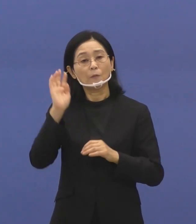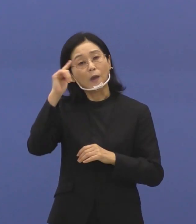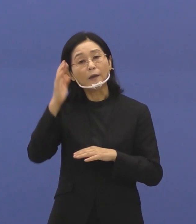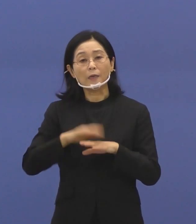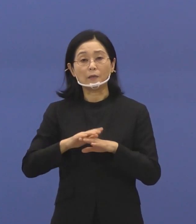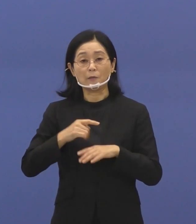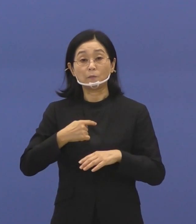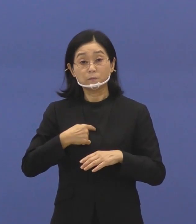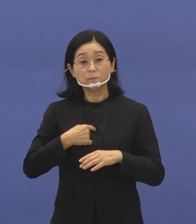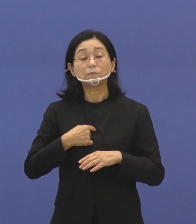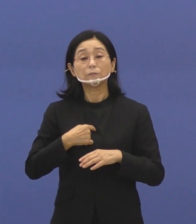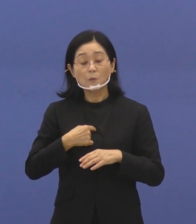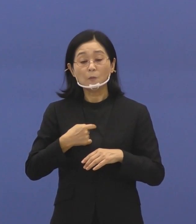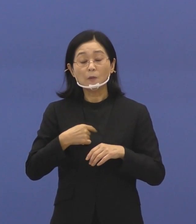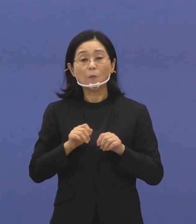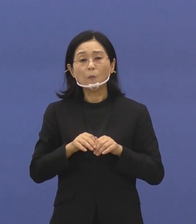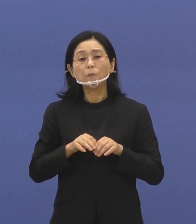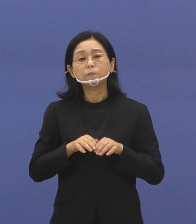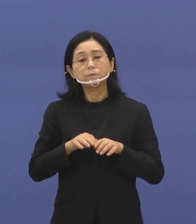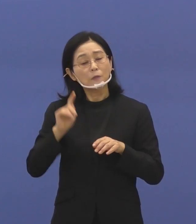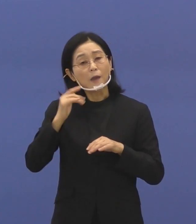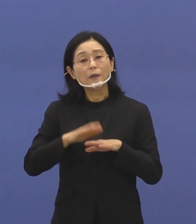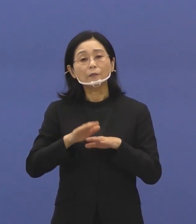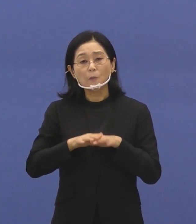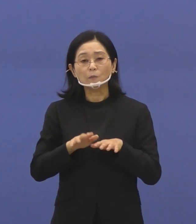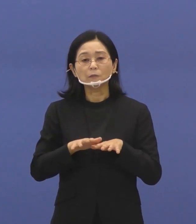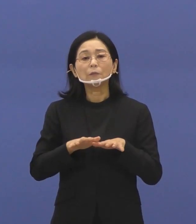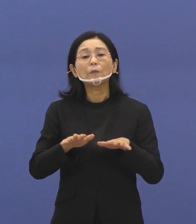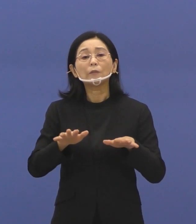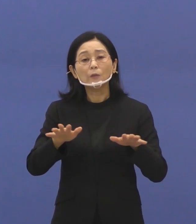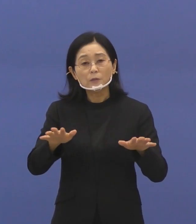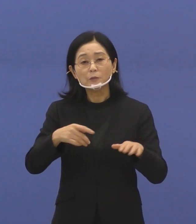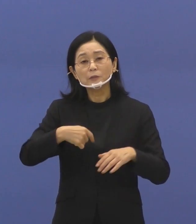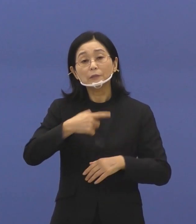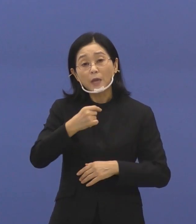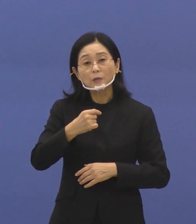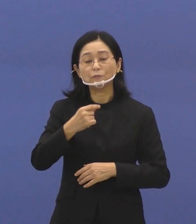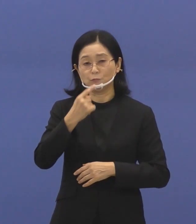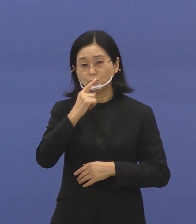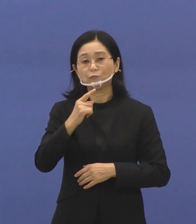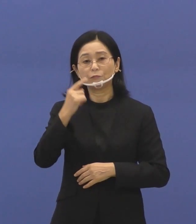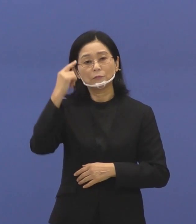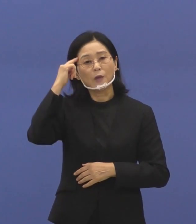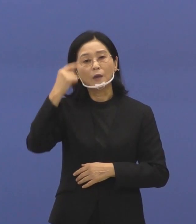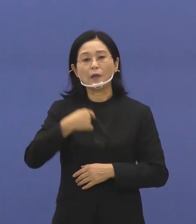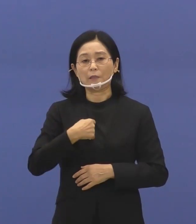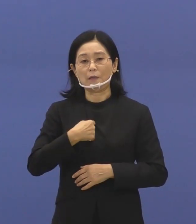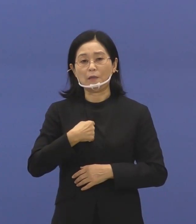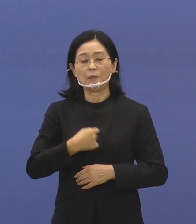きちっとこう打ち立てて広げていこうという基本姿勢で、